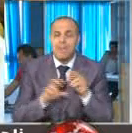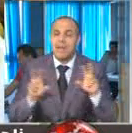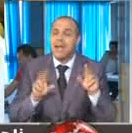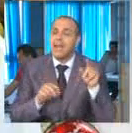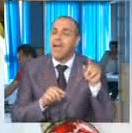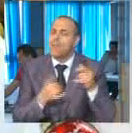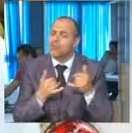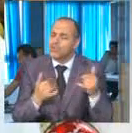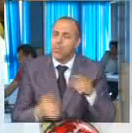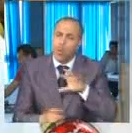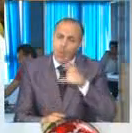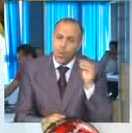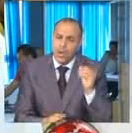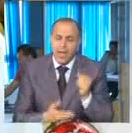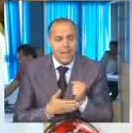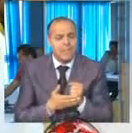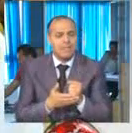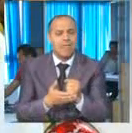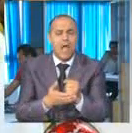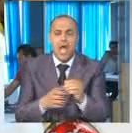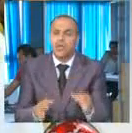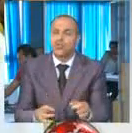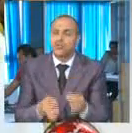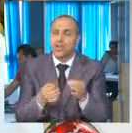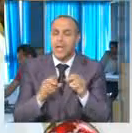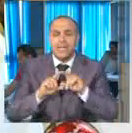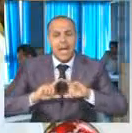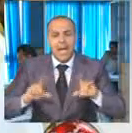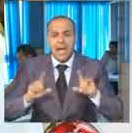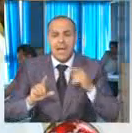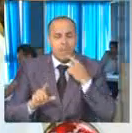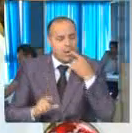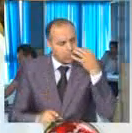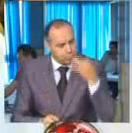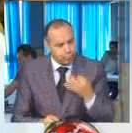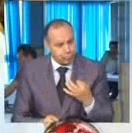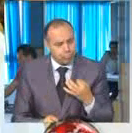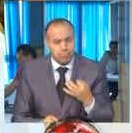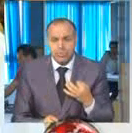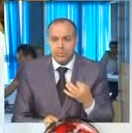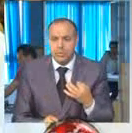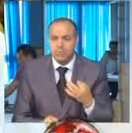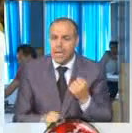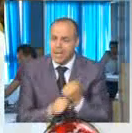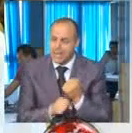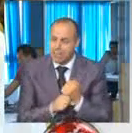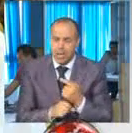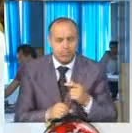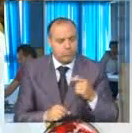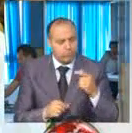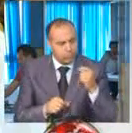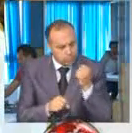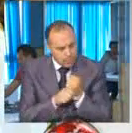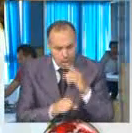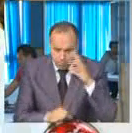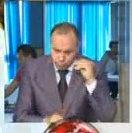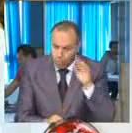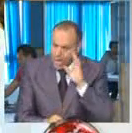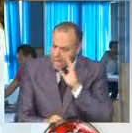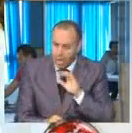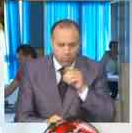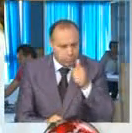هو الدفع نحو إيجاد إعلام يلتزم بمعايير المهنية ومعايير الجودة ومعايير